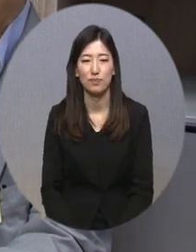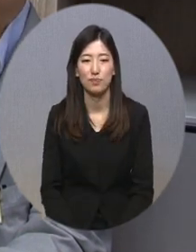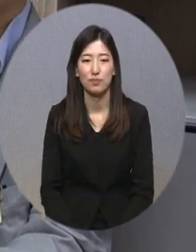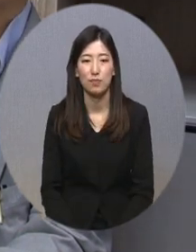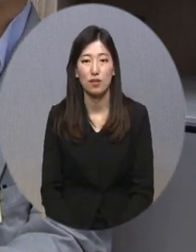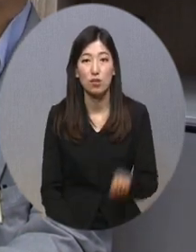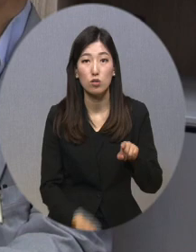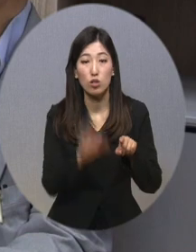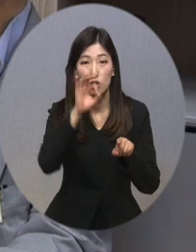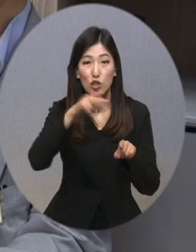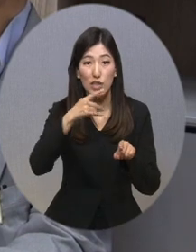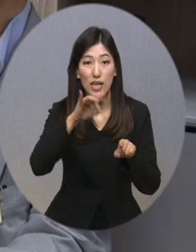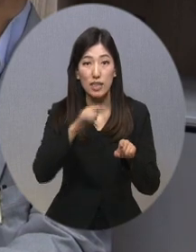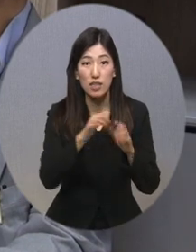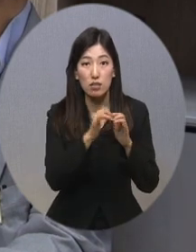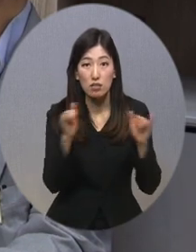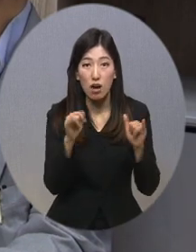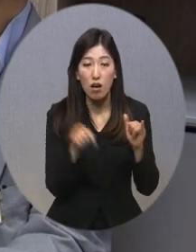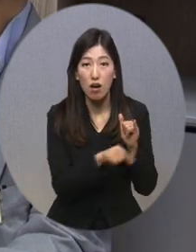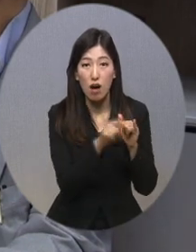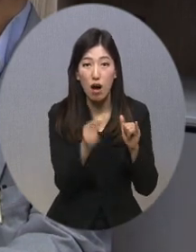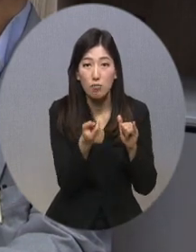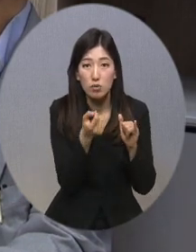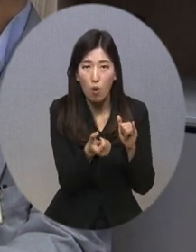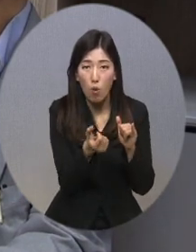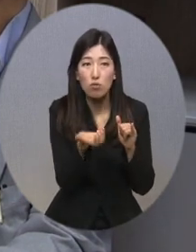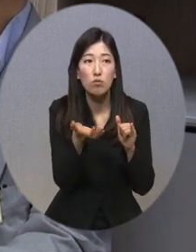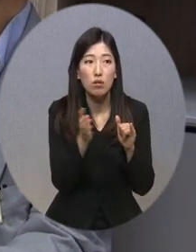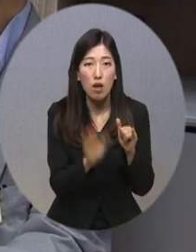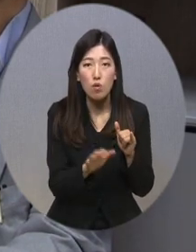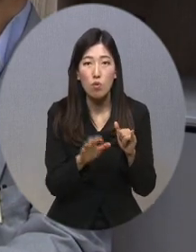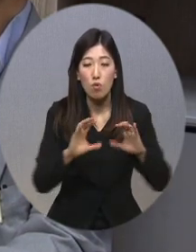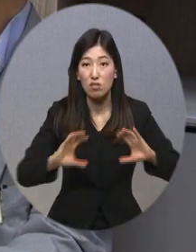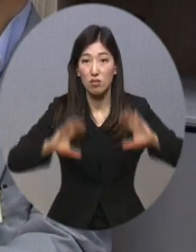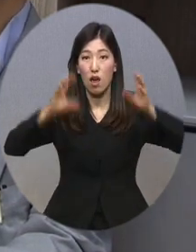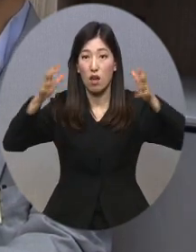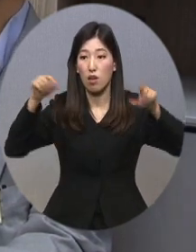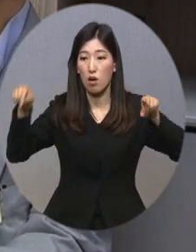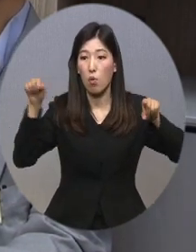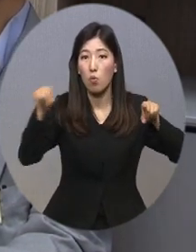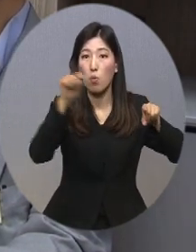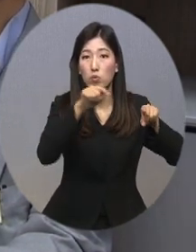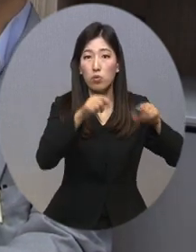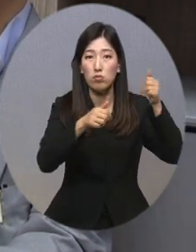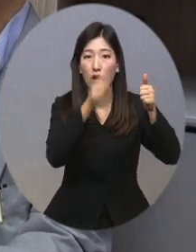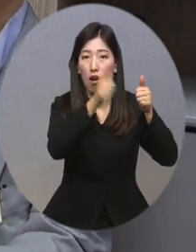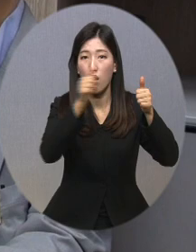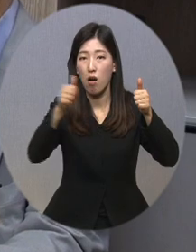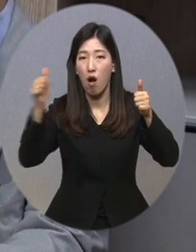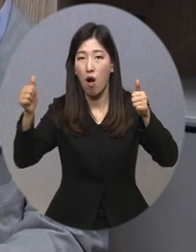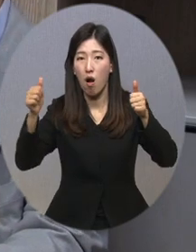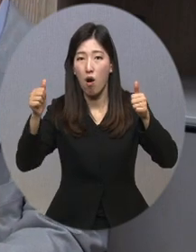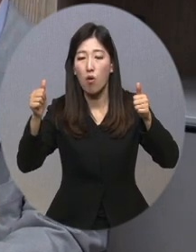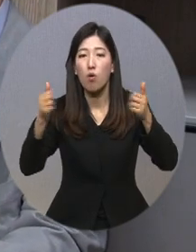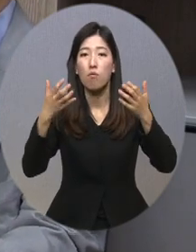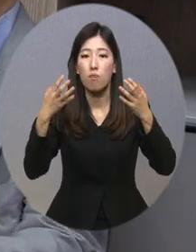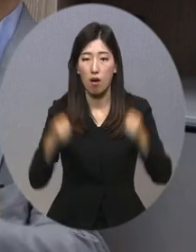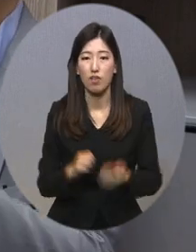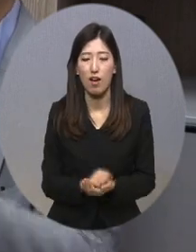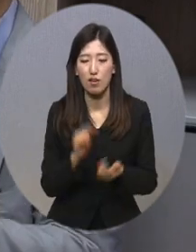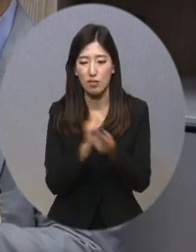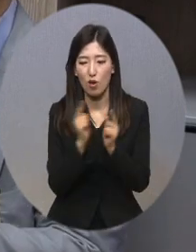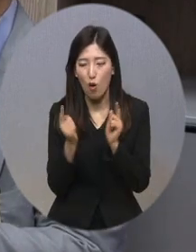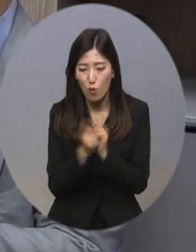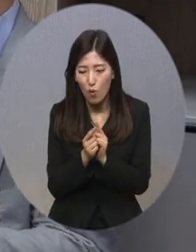숫자가 적어도 많은 걸 일어나는 것이 아마 그런 절약이 아닐까 생각을 합니다. 서로 도우니까. 예, 예. 서로 도우니까 서로 행복해지고 예.